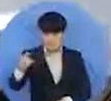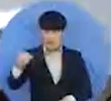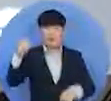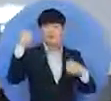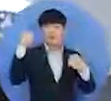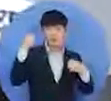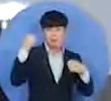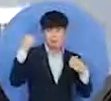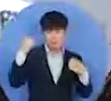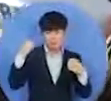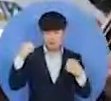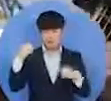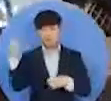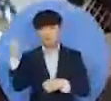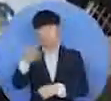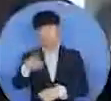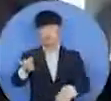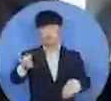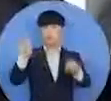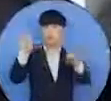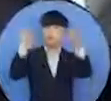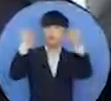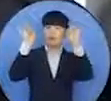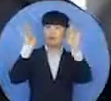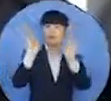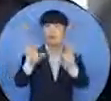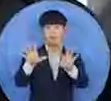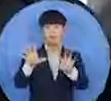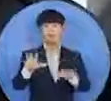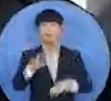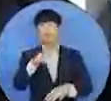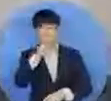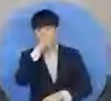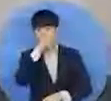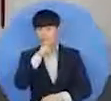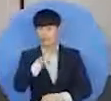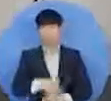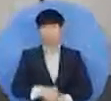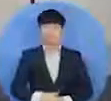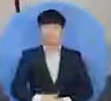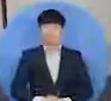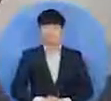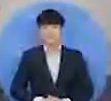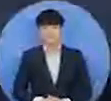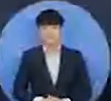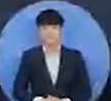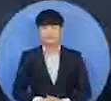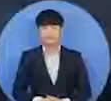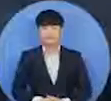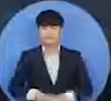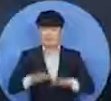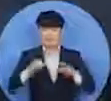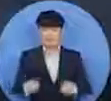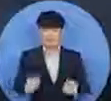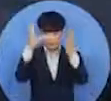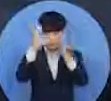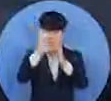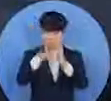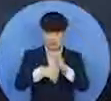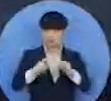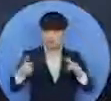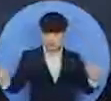행사 중간중간에는 버스킹 공연과 마술 공연이 체험마당 중앙에서 펼쳐졌습니다.